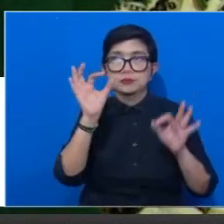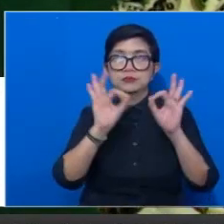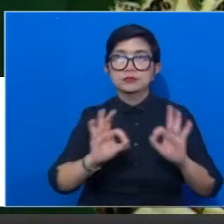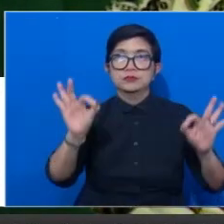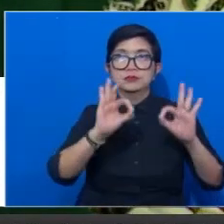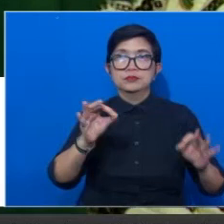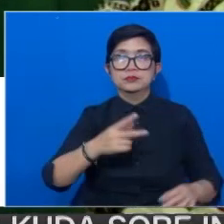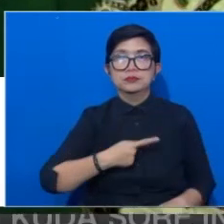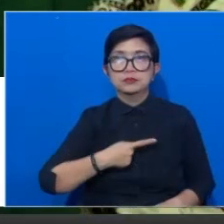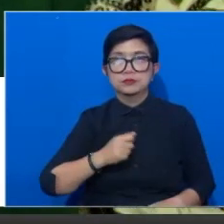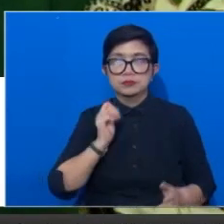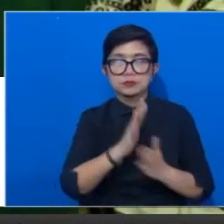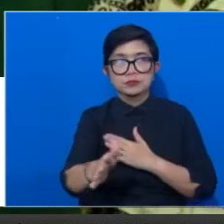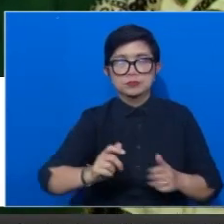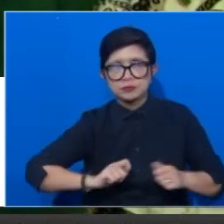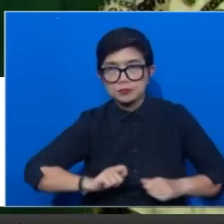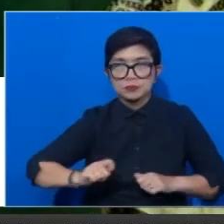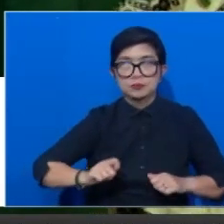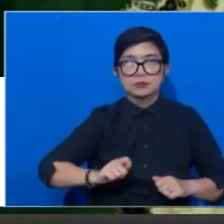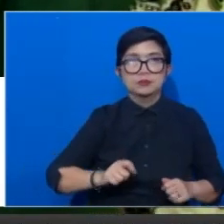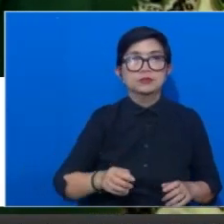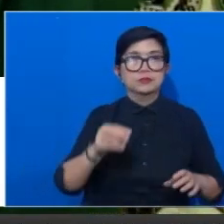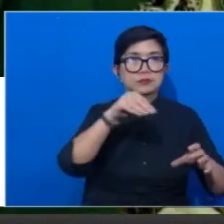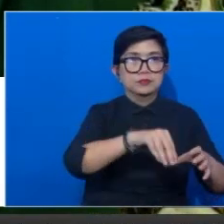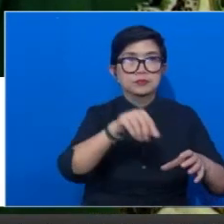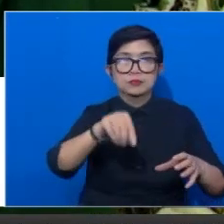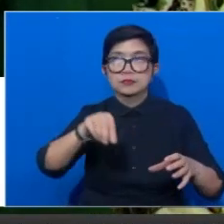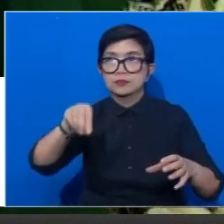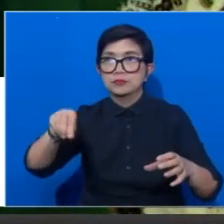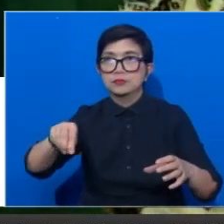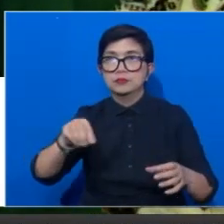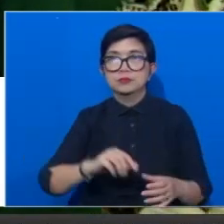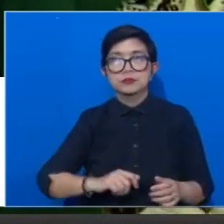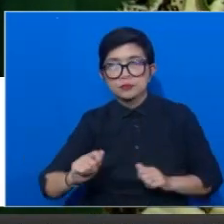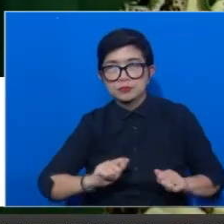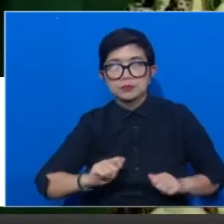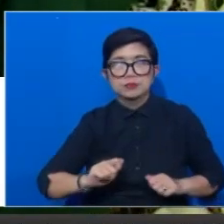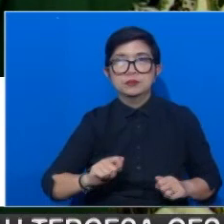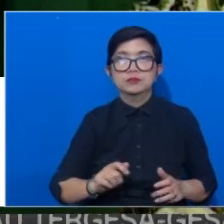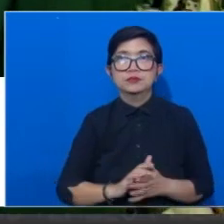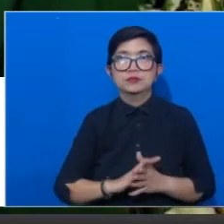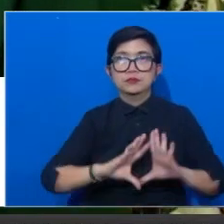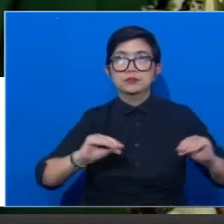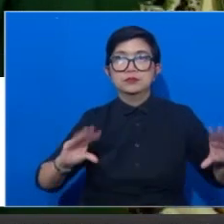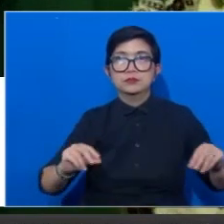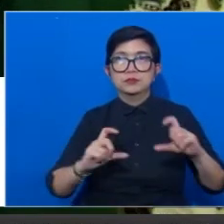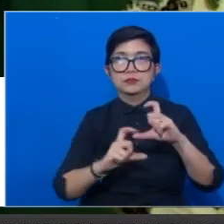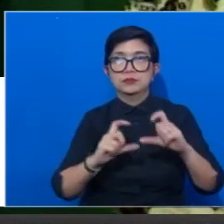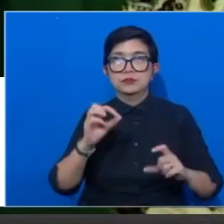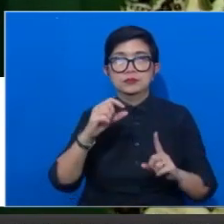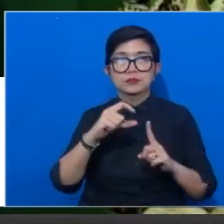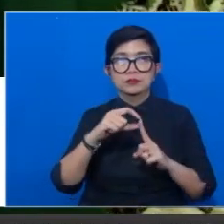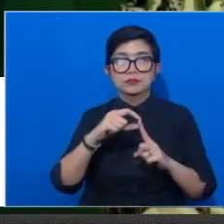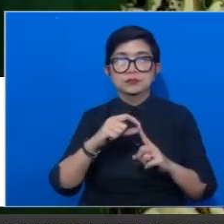gerak cepat ke kamar masing-masing dan mengerjakan sesuai SOP dari PTMKB.